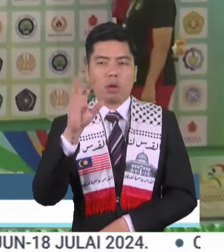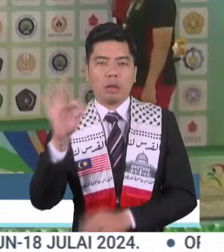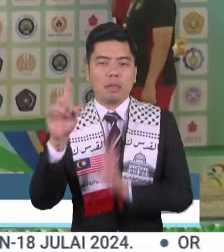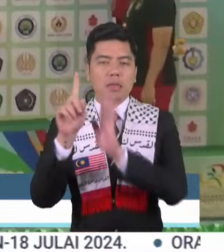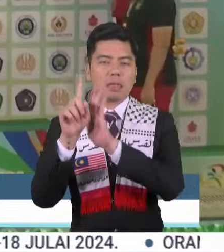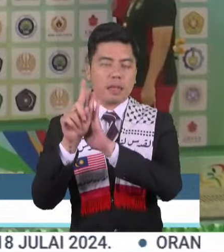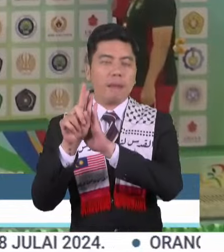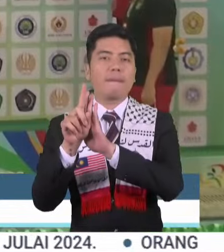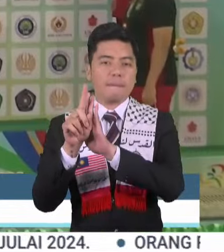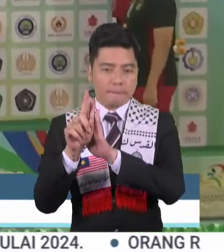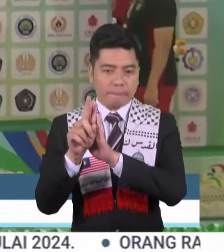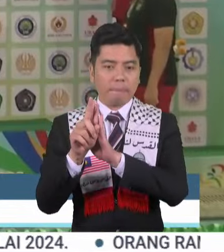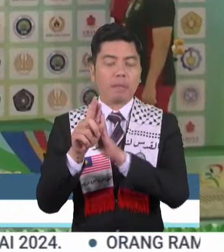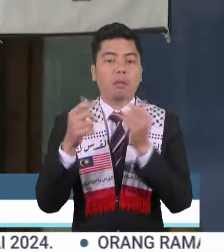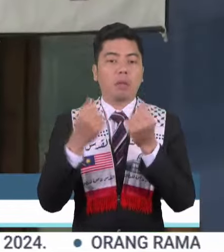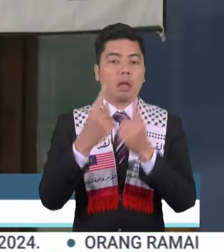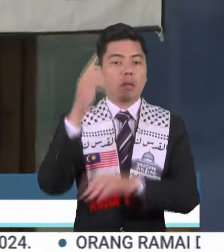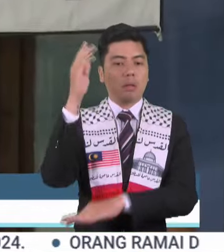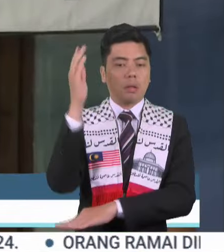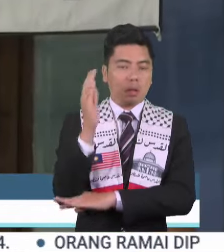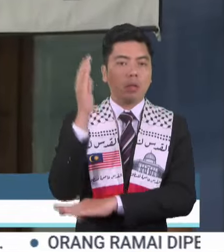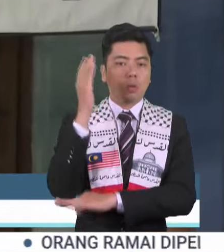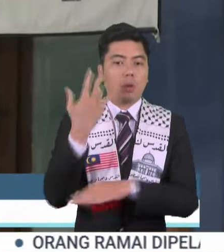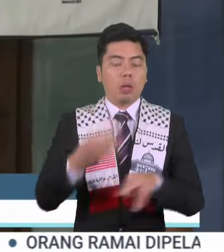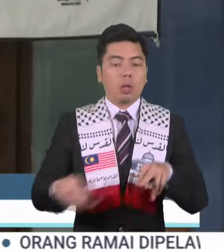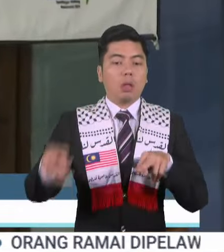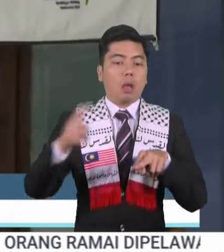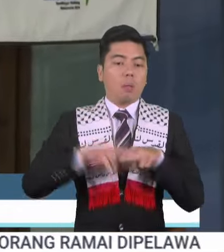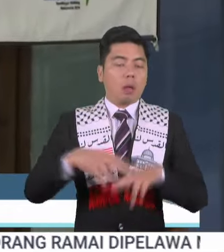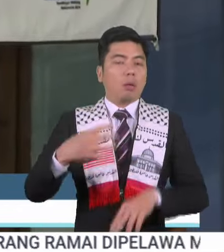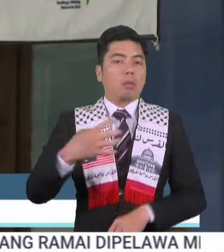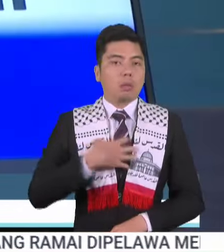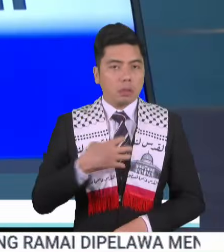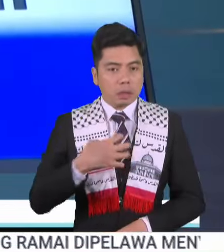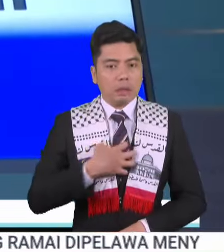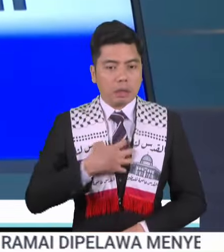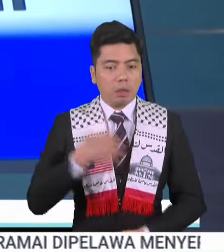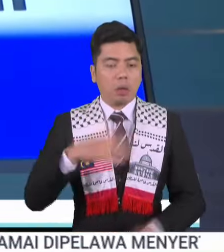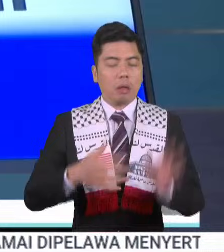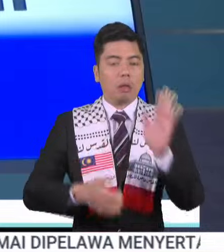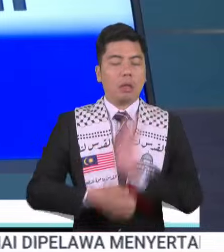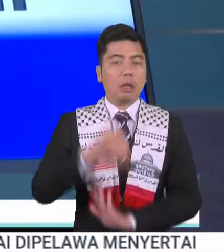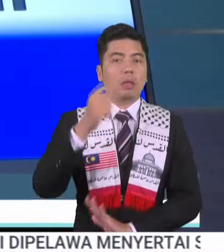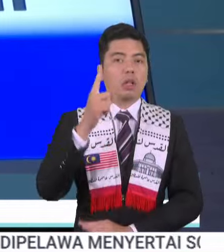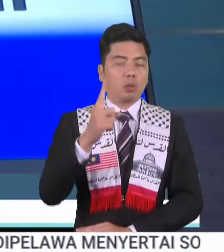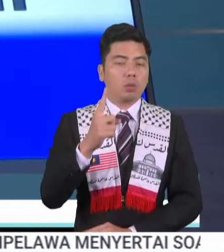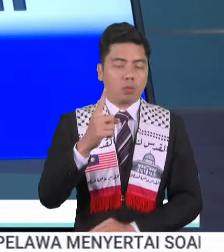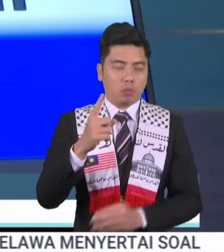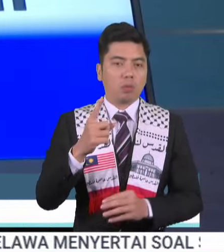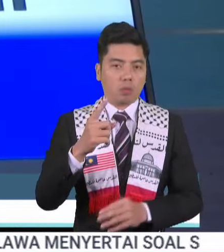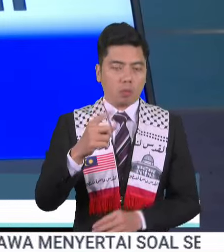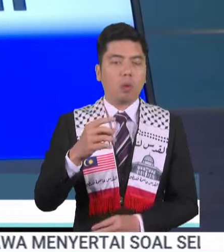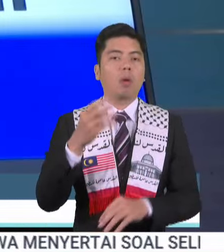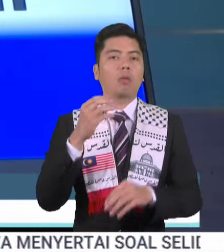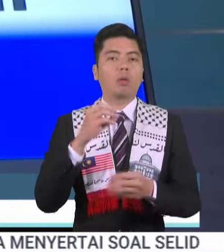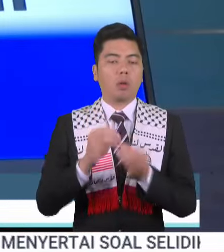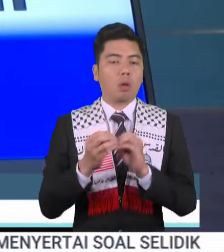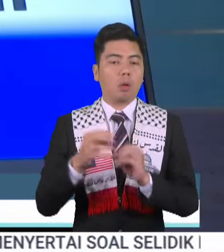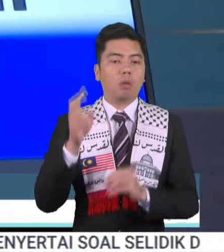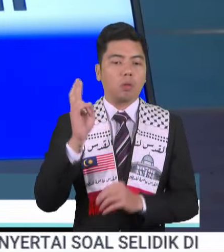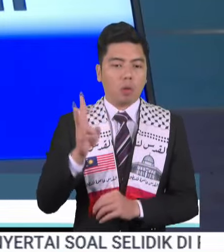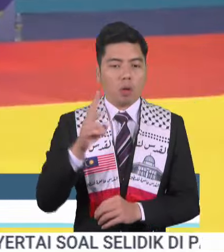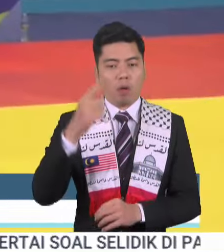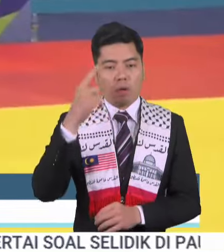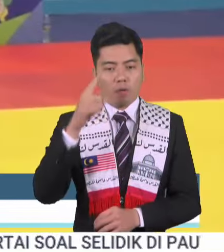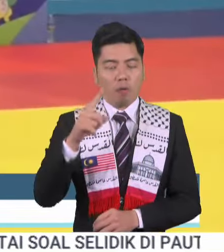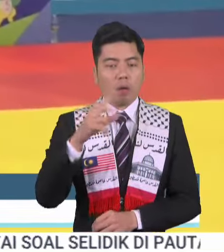2:33.69 saat. Pada sebelah tengah hari, skuad judo juga menambah koleksi pingat dengan meraih 1 perak menerusi acara atas 78